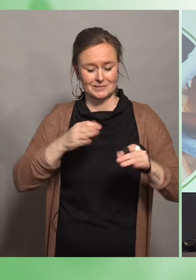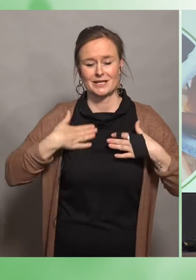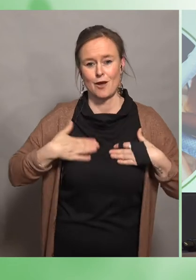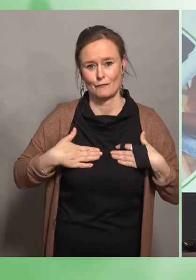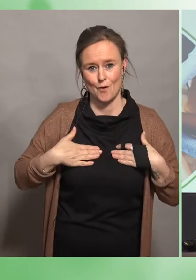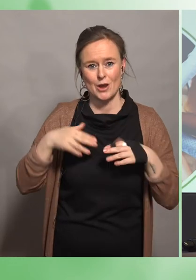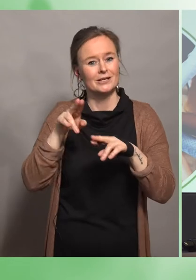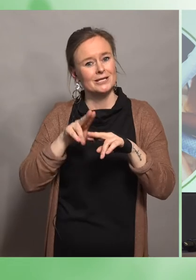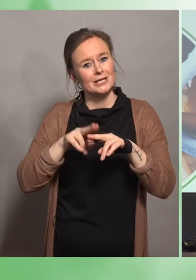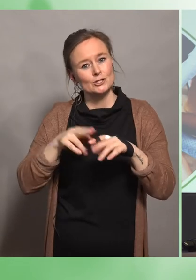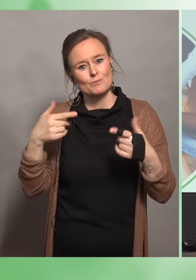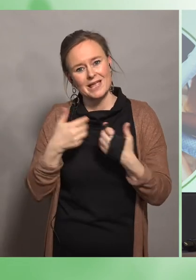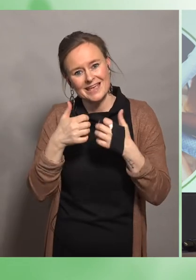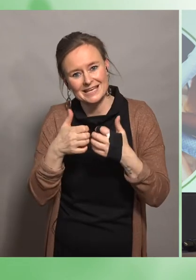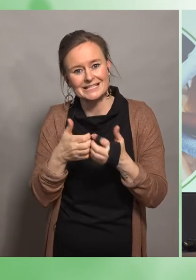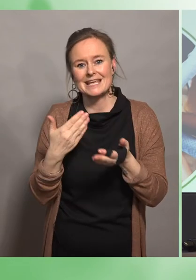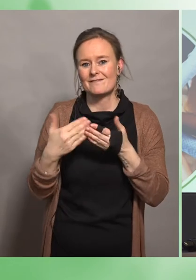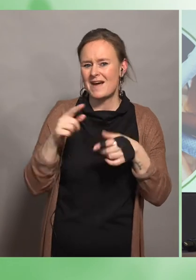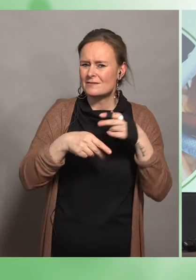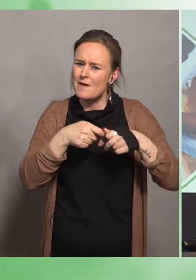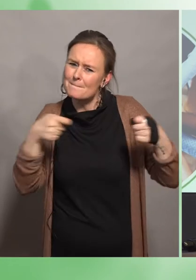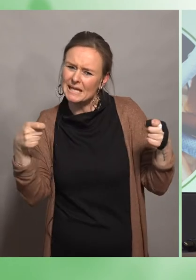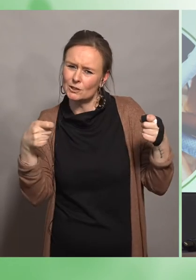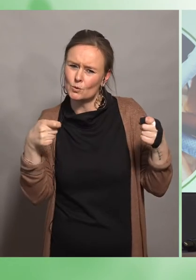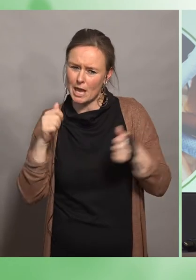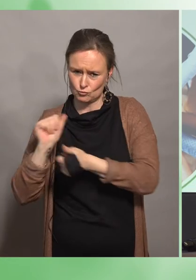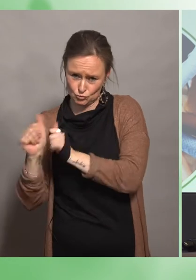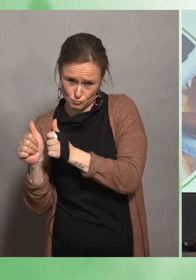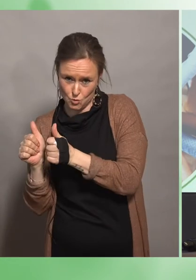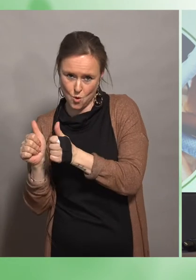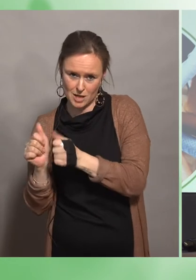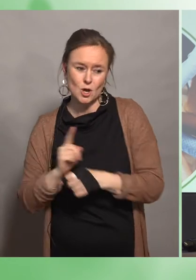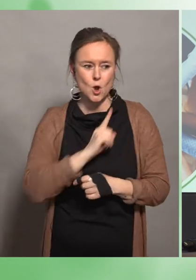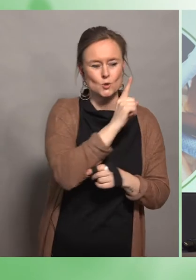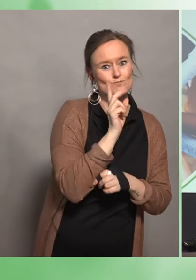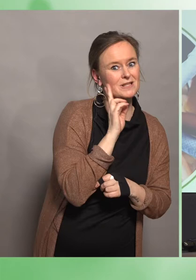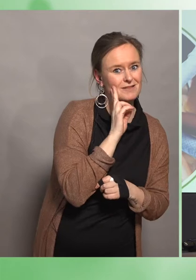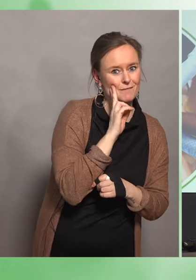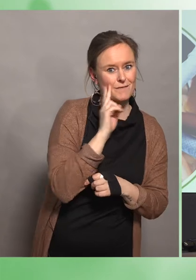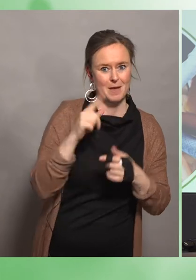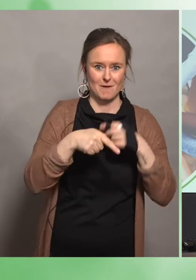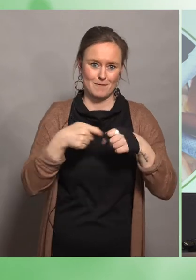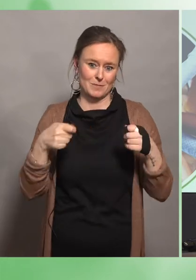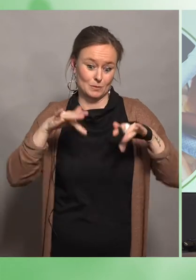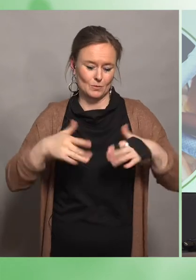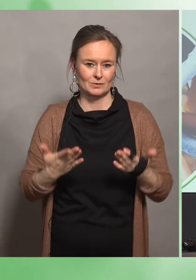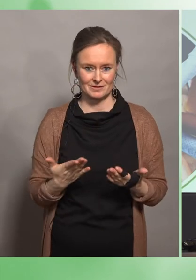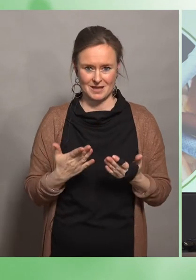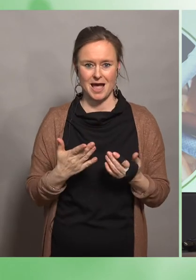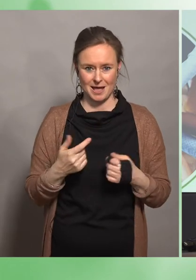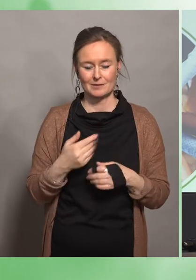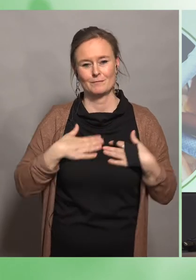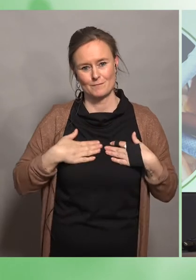später erzählen, welche Verbindungen es zwischen dem Spitzensport und Spitzenunternehmen gibt. Ich freue mich auf Paraschwimmer Andreas Honea.